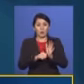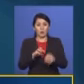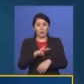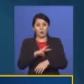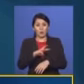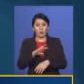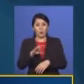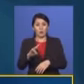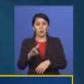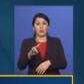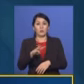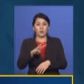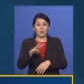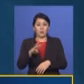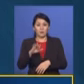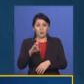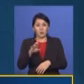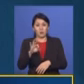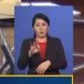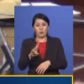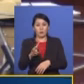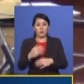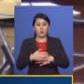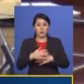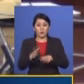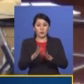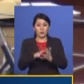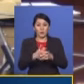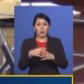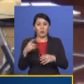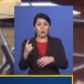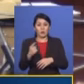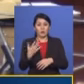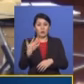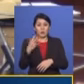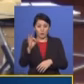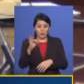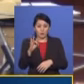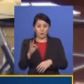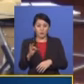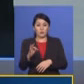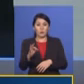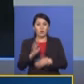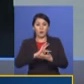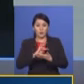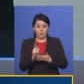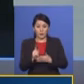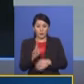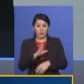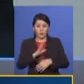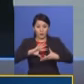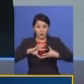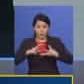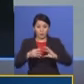көлемі 9,6 миллион шаршы метрге ұлғайды. Ауыл шаруашылығында 5% тұрақты өсу қамтамасыз етілді.